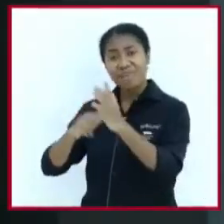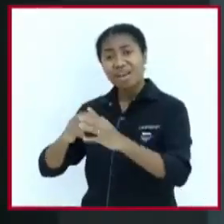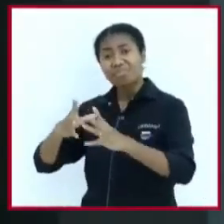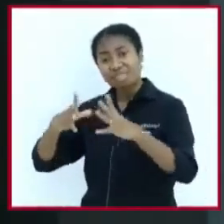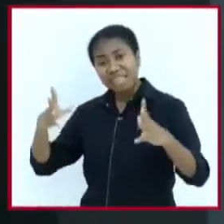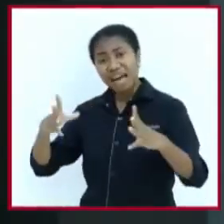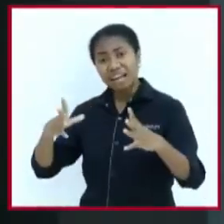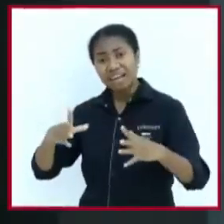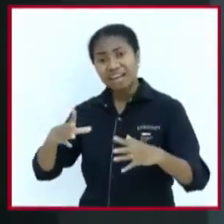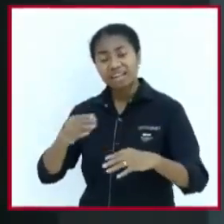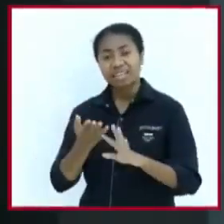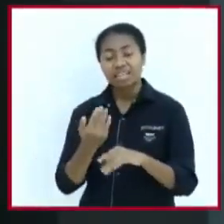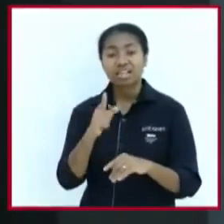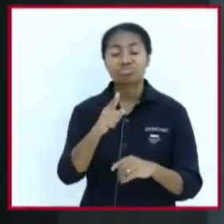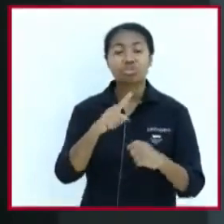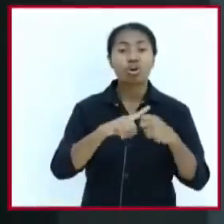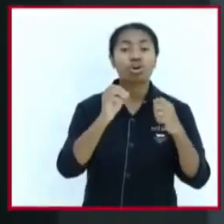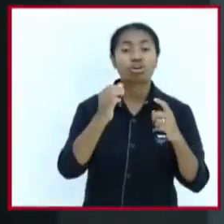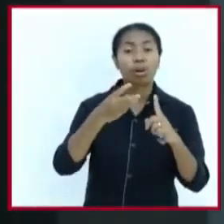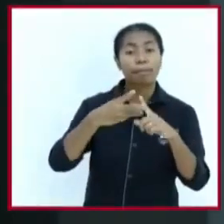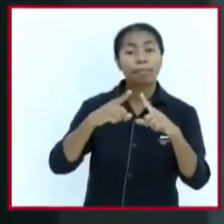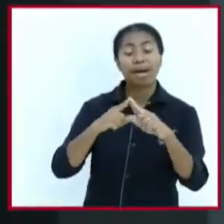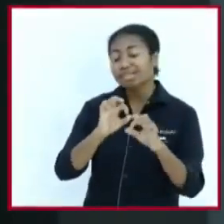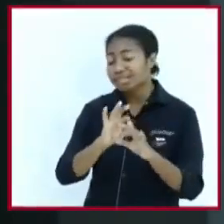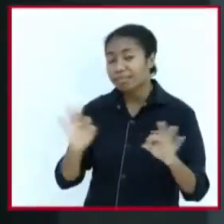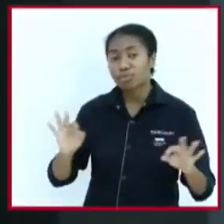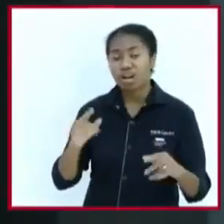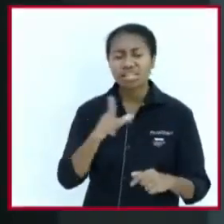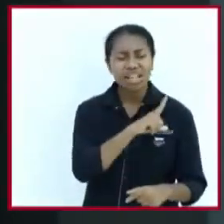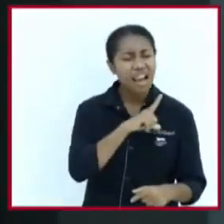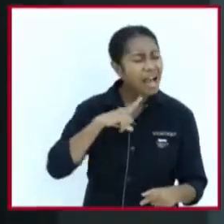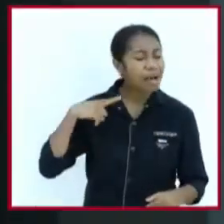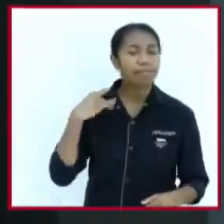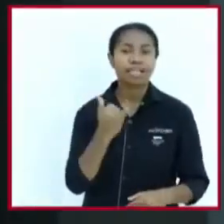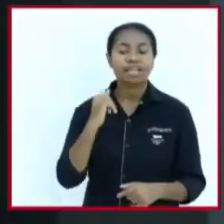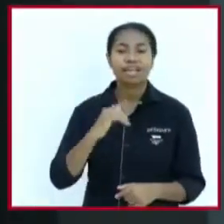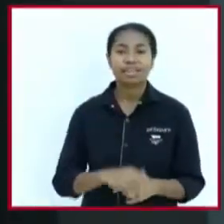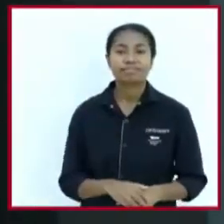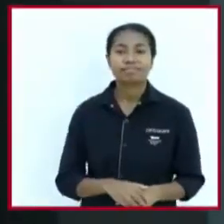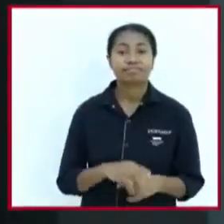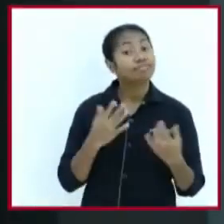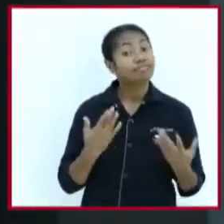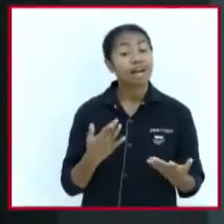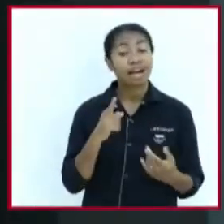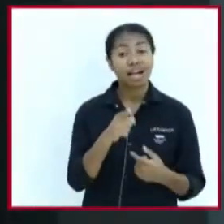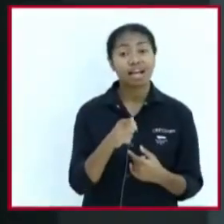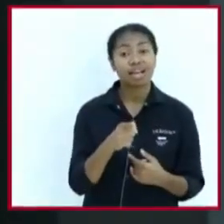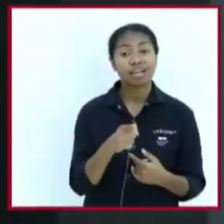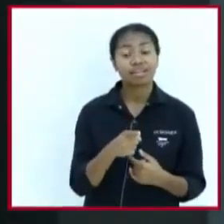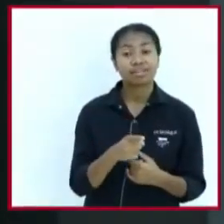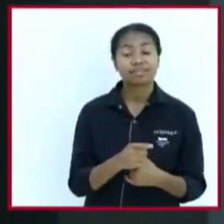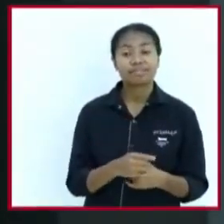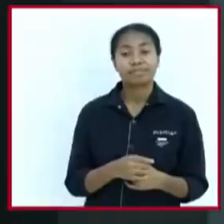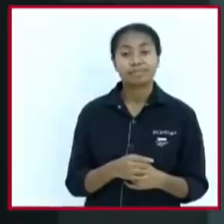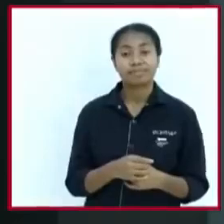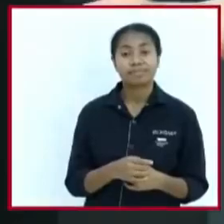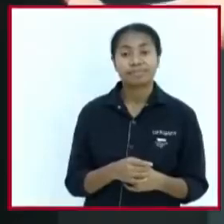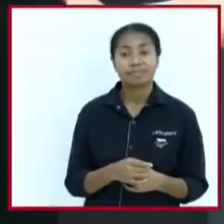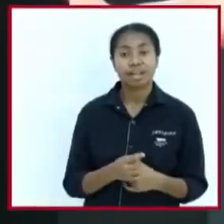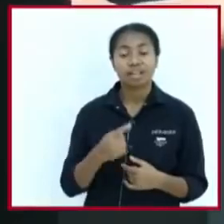yang berikan korban sempurna selama-lamanya maka dibanding Yahudi